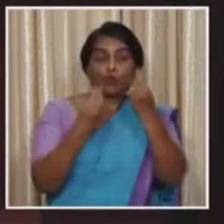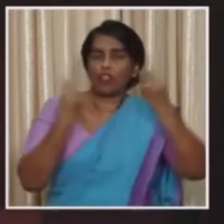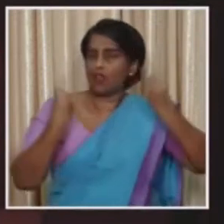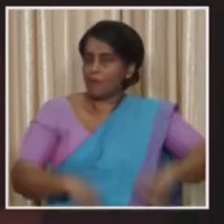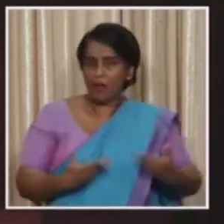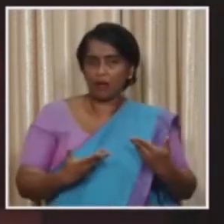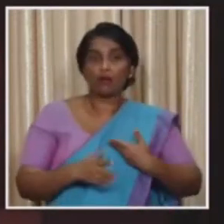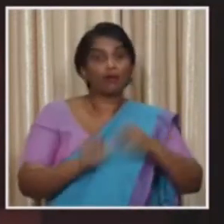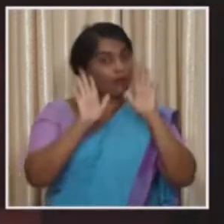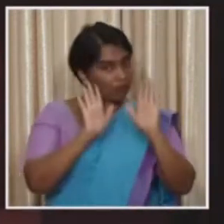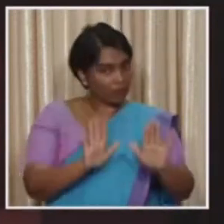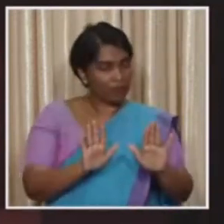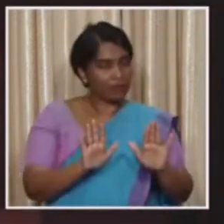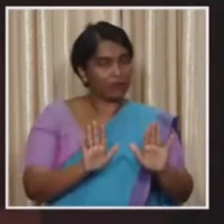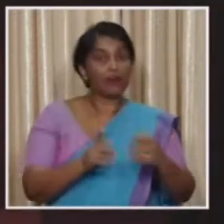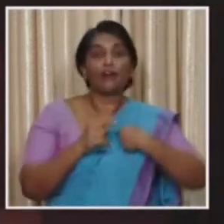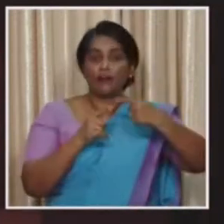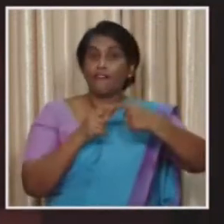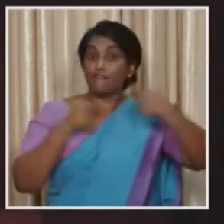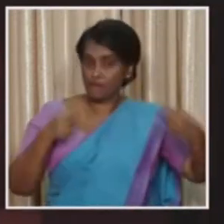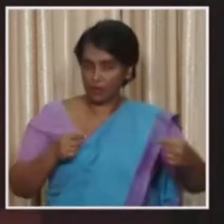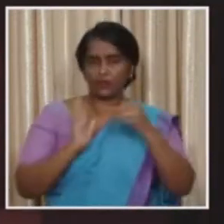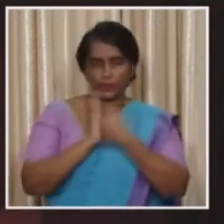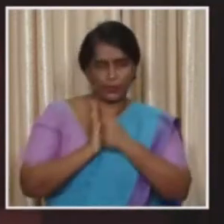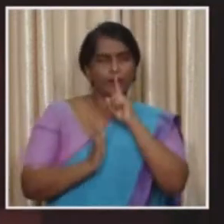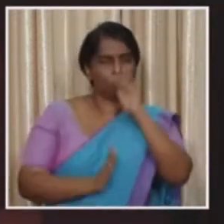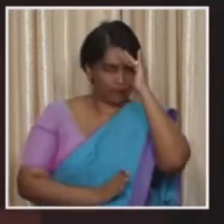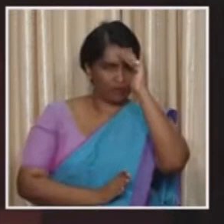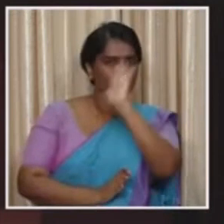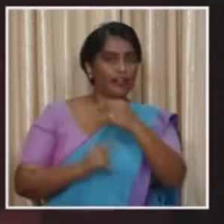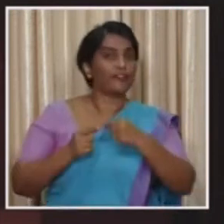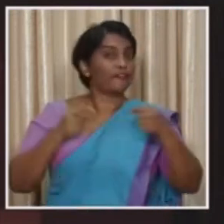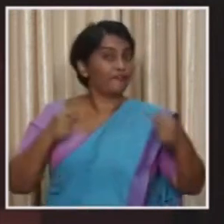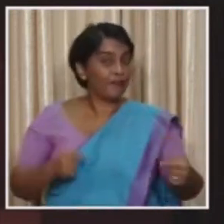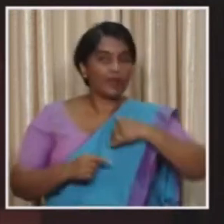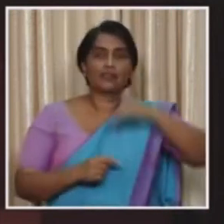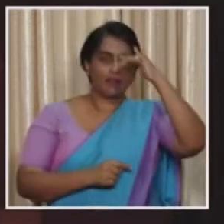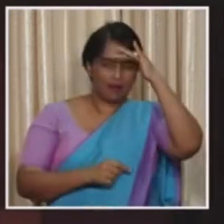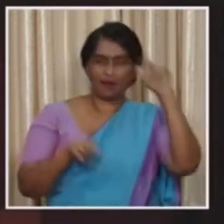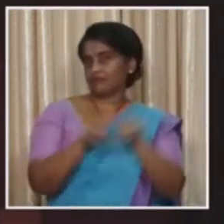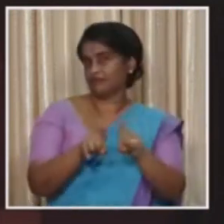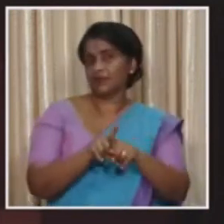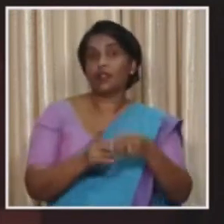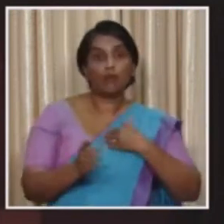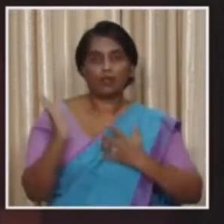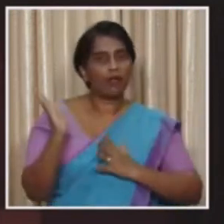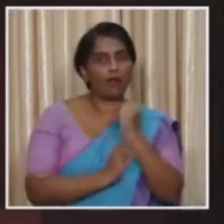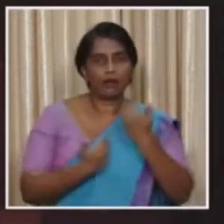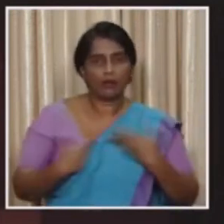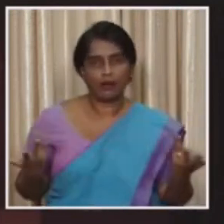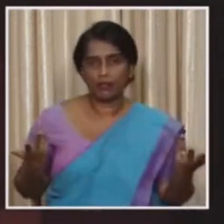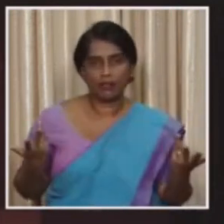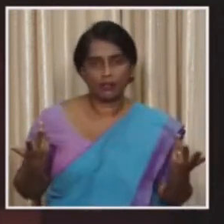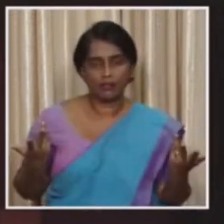වෙනවයි කියලා. එතකොට විපක්ෂ නායකවරයා හැටියට ගරු කතානායකතුමනි, විපක්ෂ නායකවරයා හැටියට මට අයිතියක් නැද්ද?